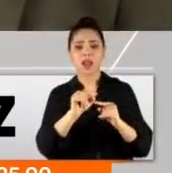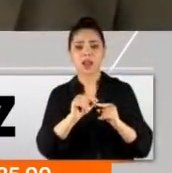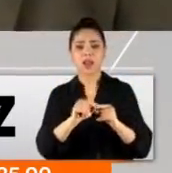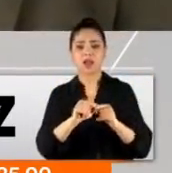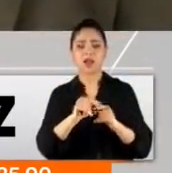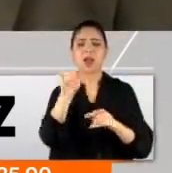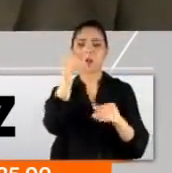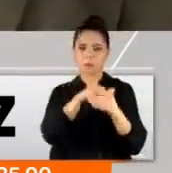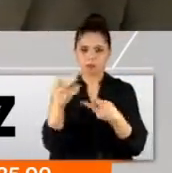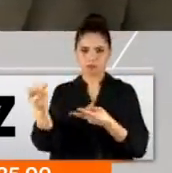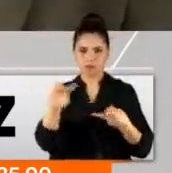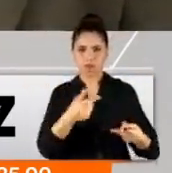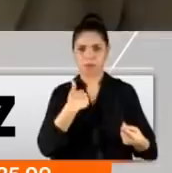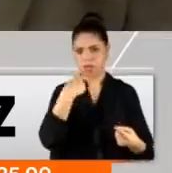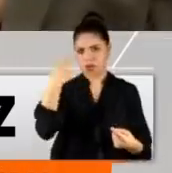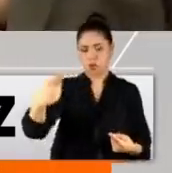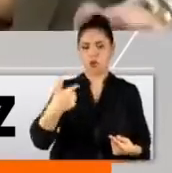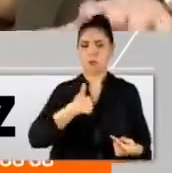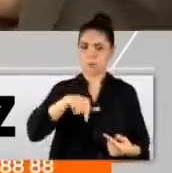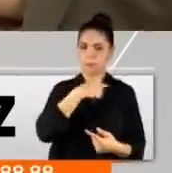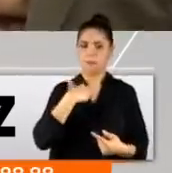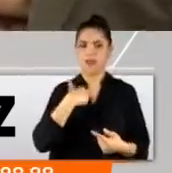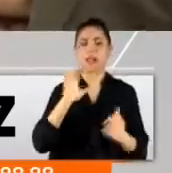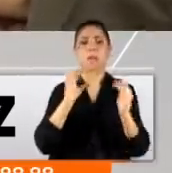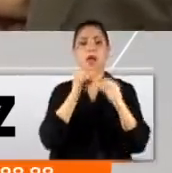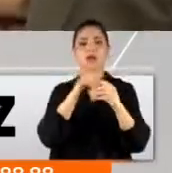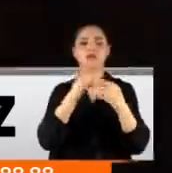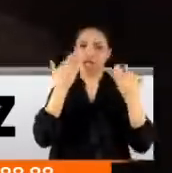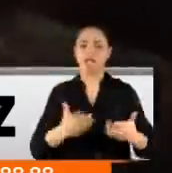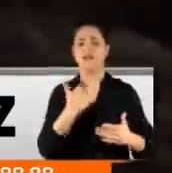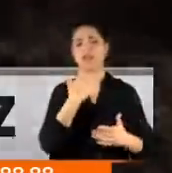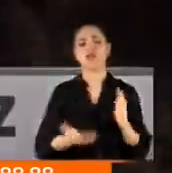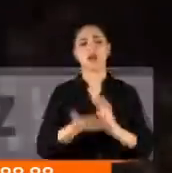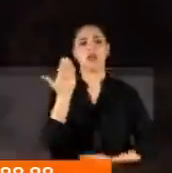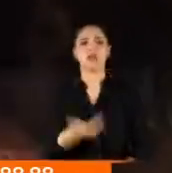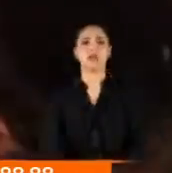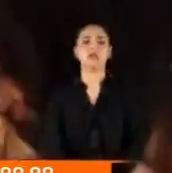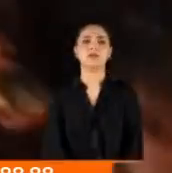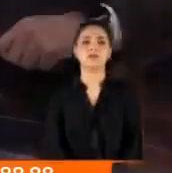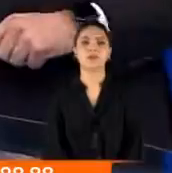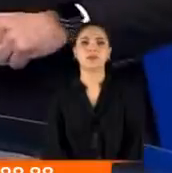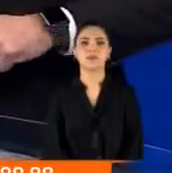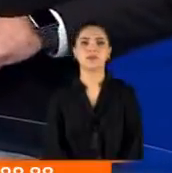getirsinler meclise. Ben buradan söylüyorum. Biz parti adına evet diyeceğiz.